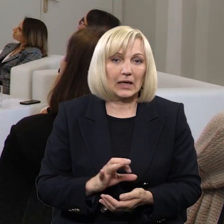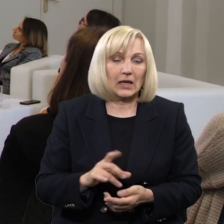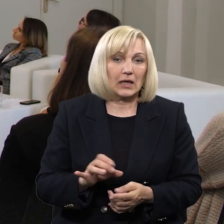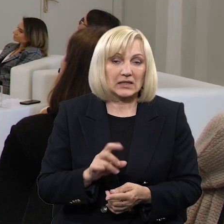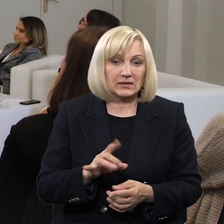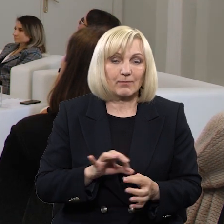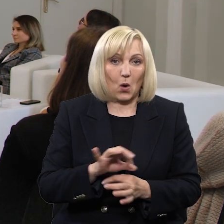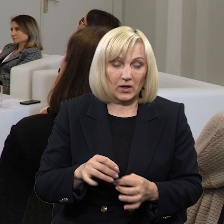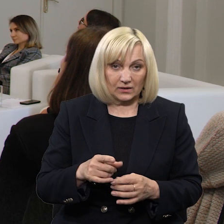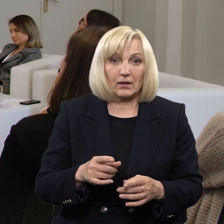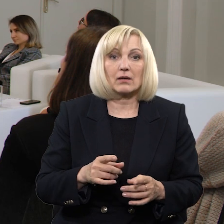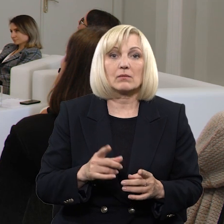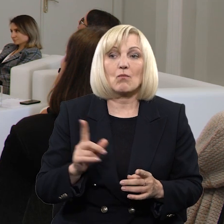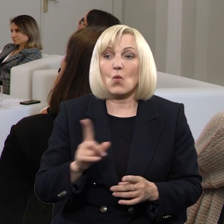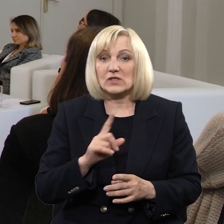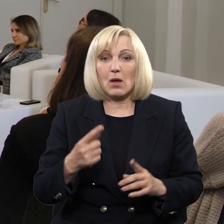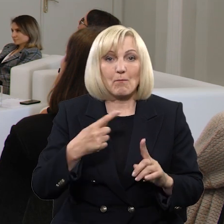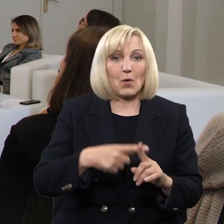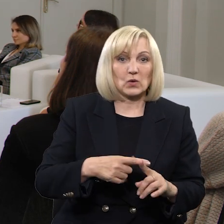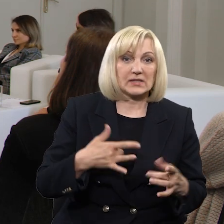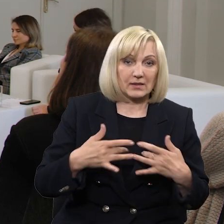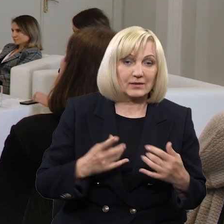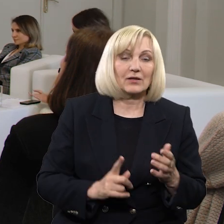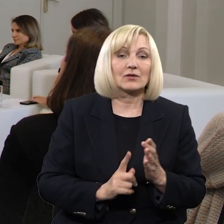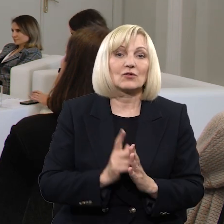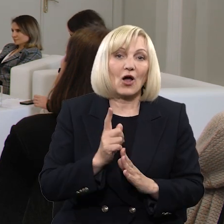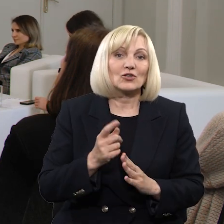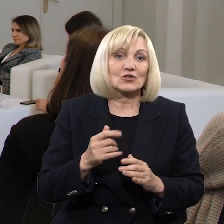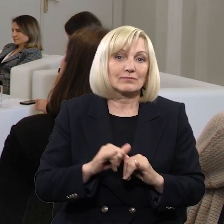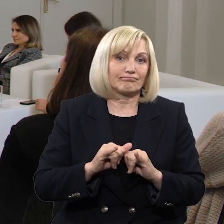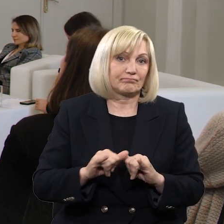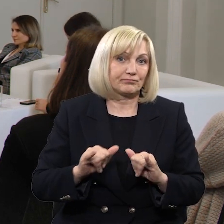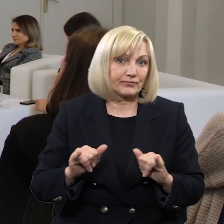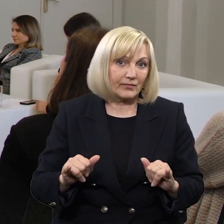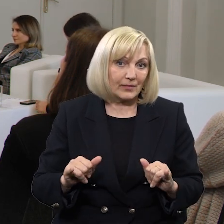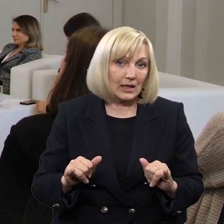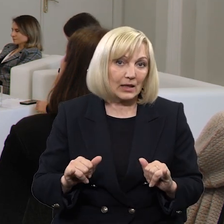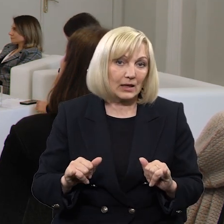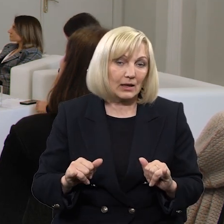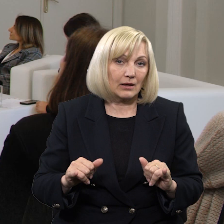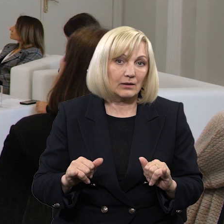из проекта музей плюс театр как я уже сказала стали рождаться первые ростки которые